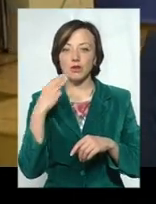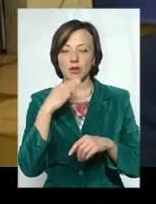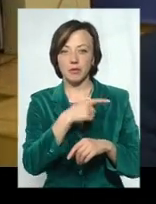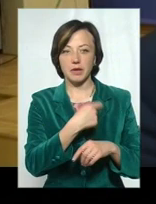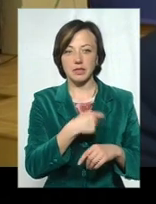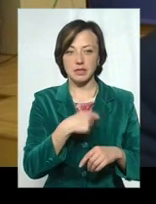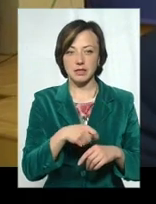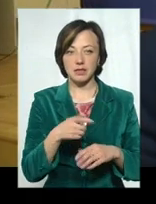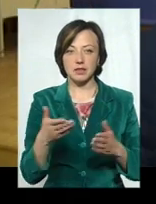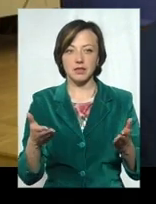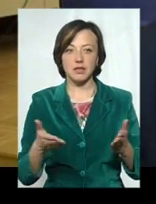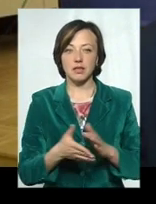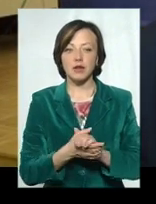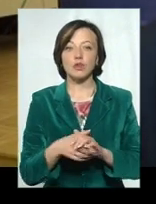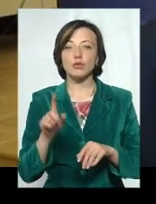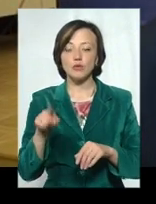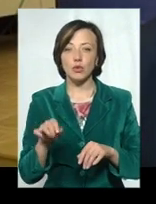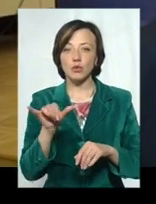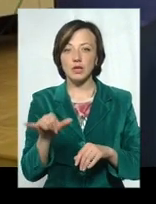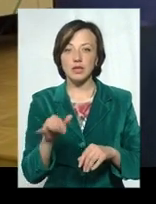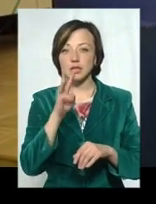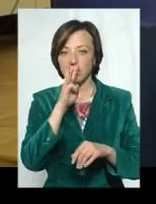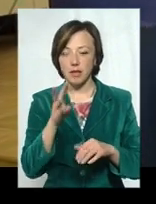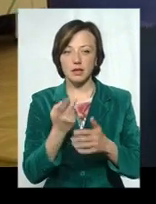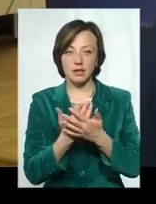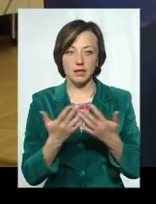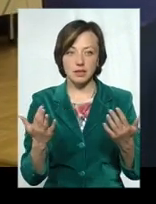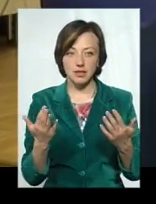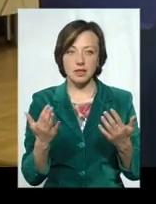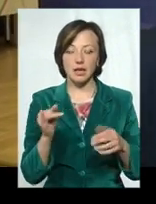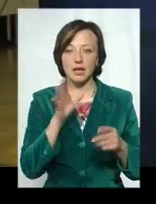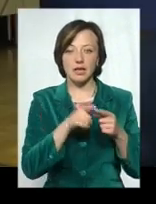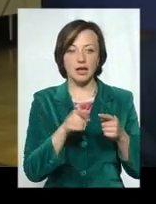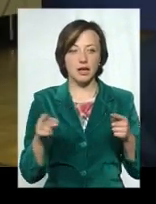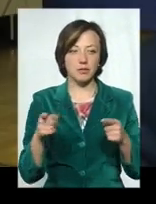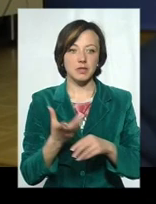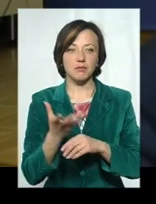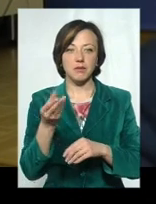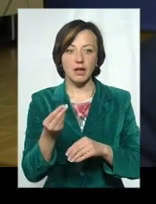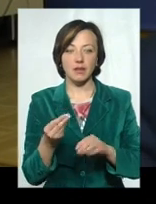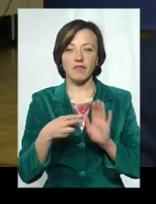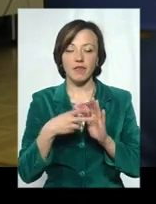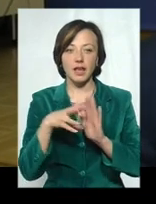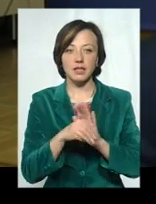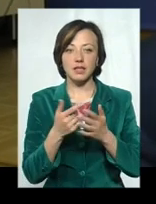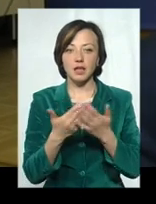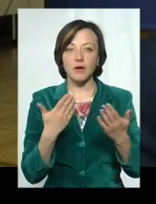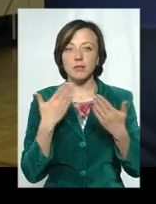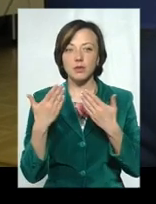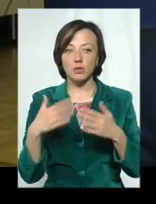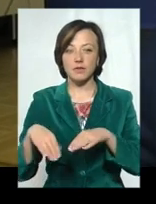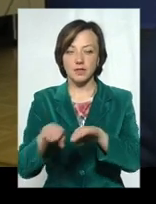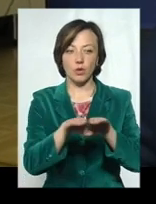а він Петро Порошенко. Тому що в них зарплата різна і термін сплати різний. Але підходи для